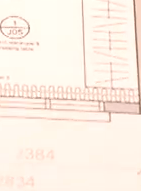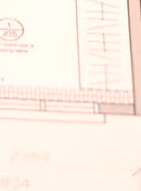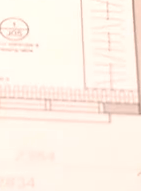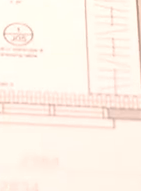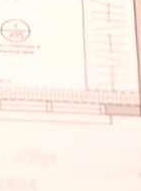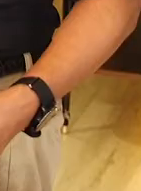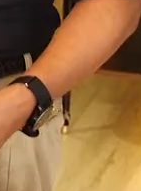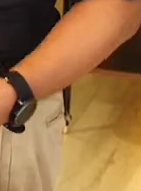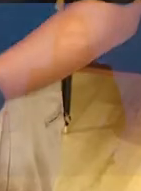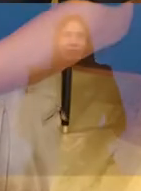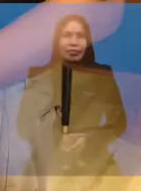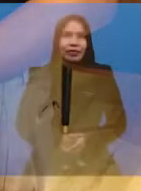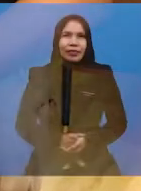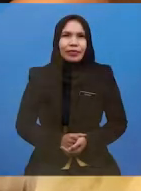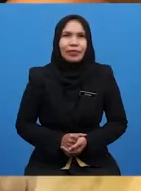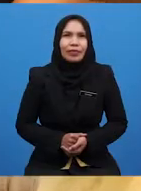hai